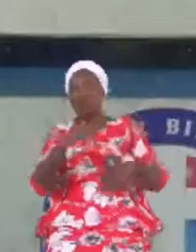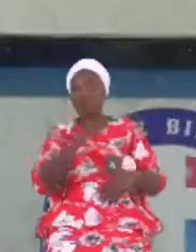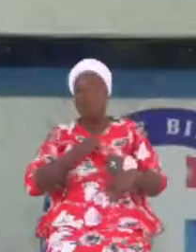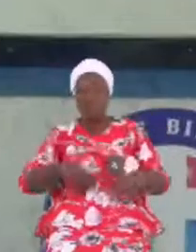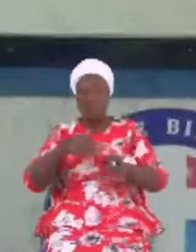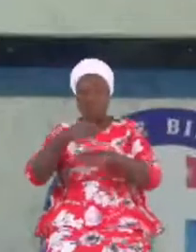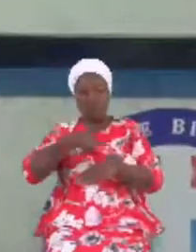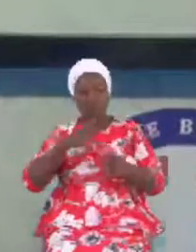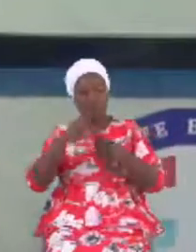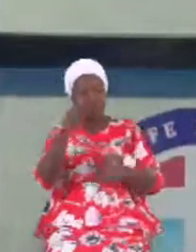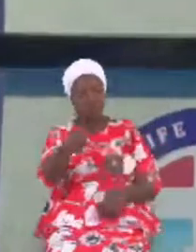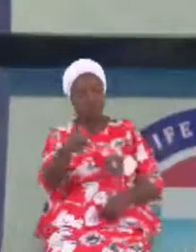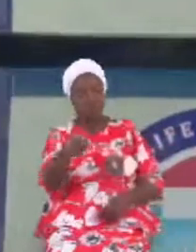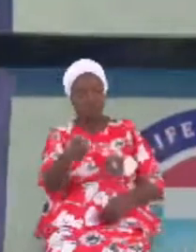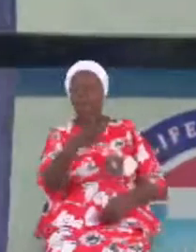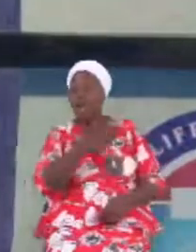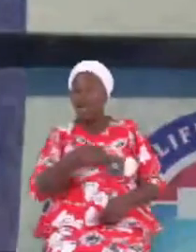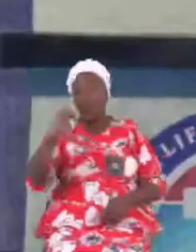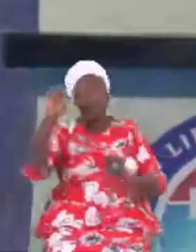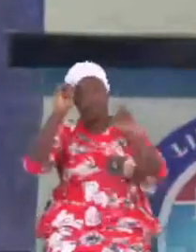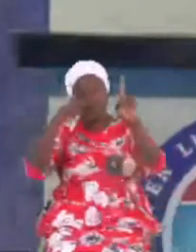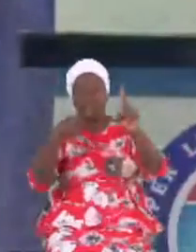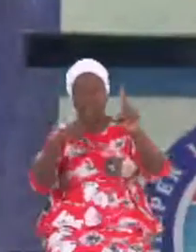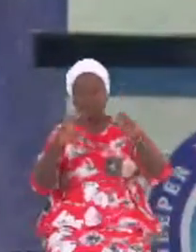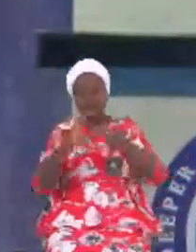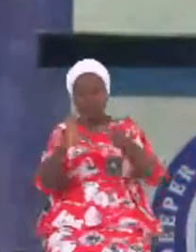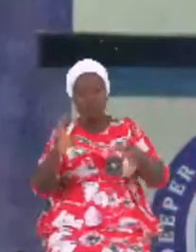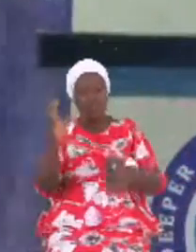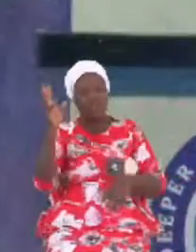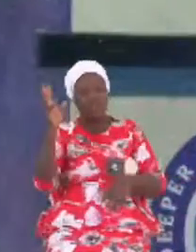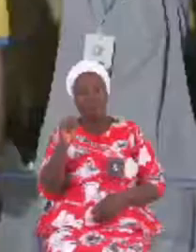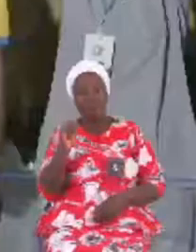m'a envoyé vers toi. Et il dit, délie-le.